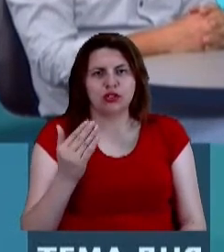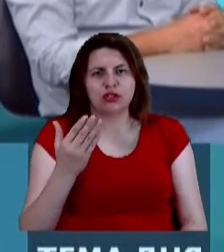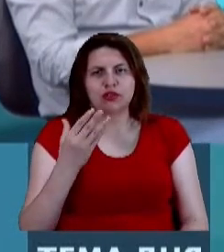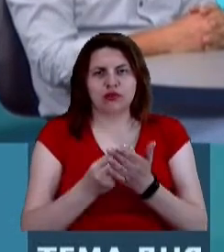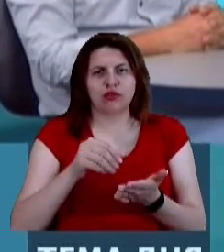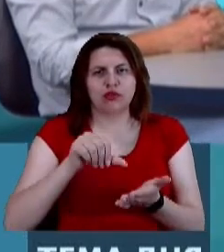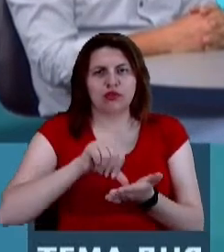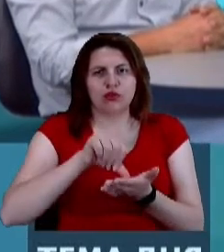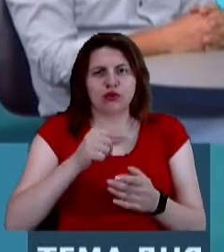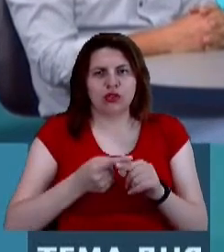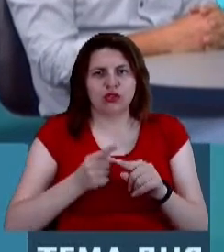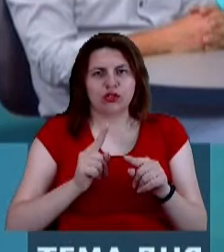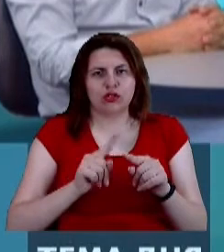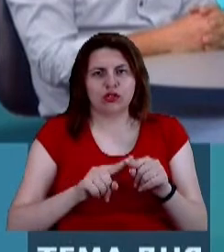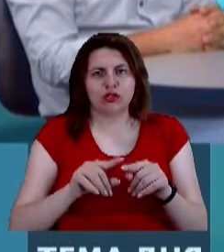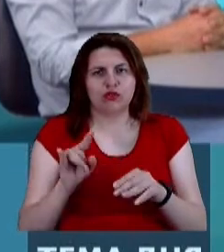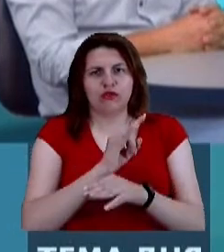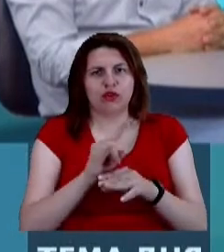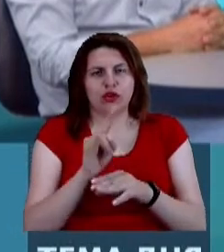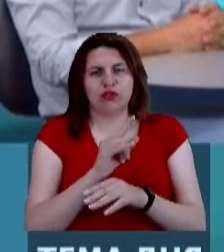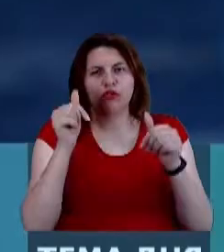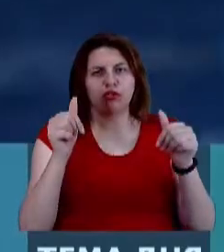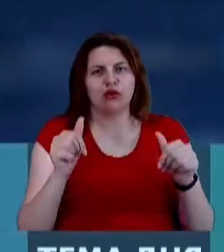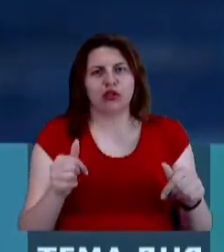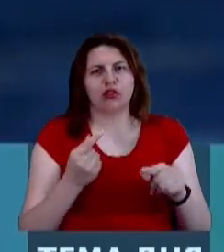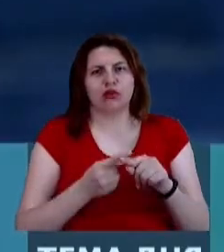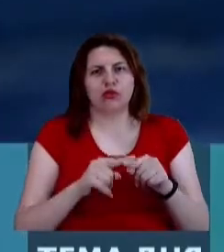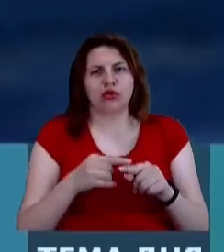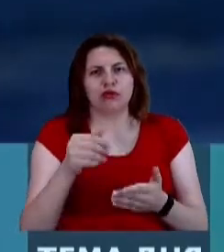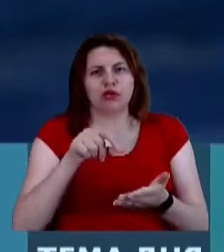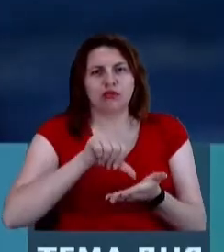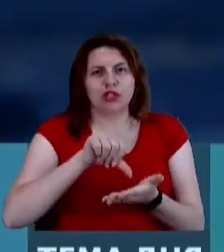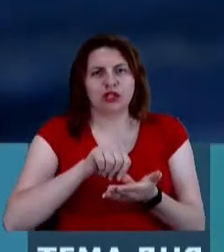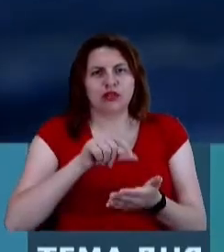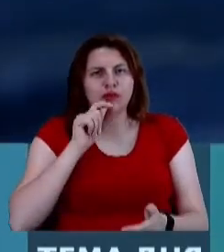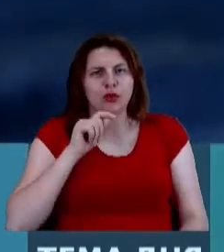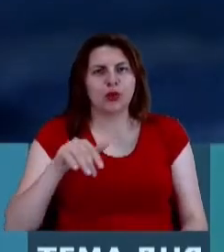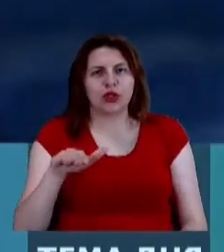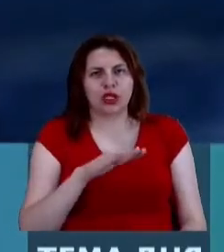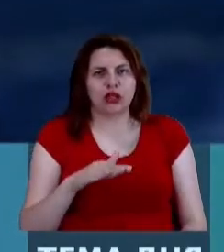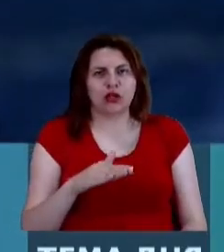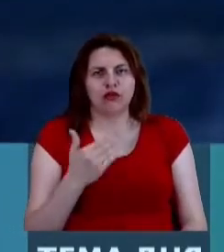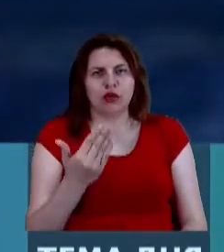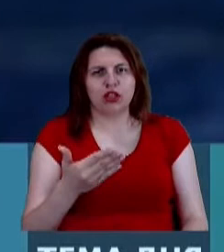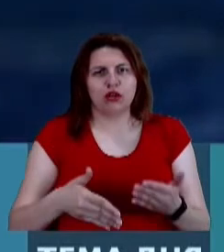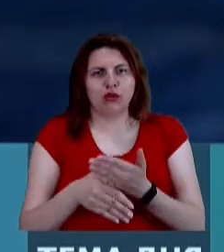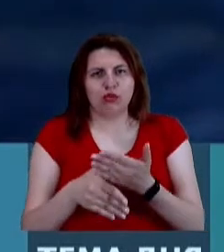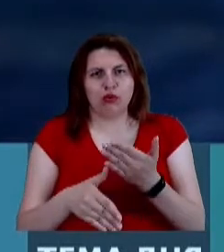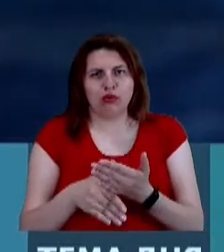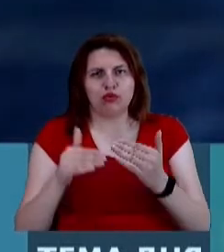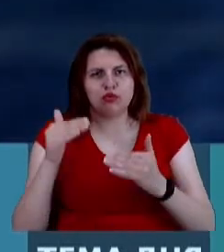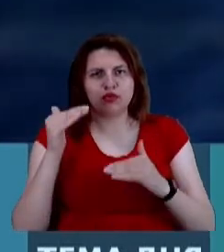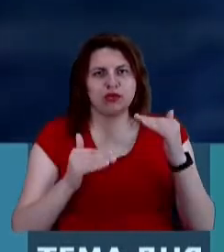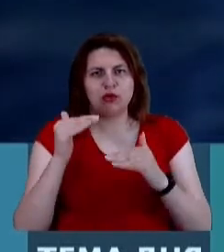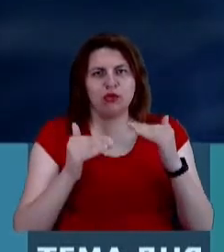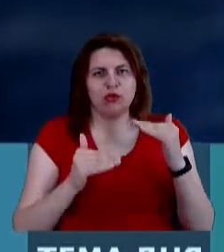саму цю абсолютно фейкову картинку? Тому що, ну, ви ж представник України, так, ви представник України. Ви допомогли збалансованому